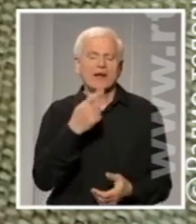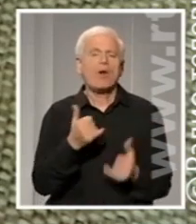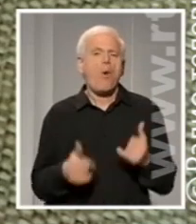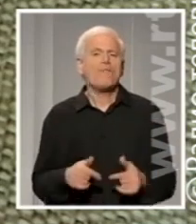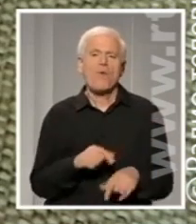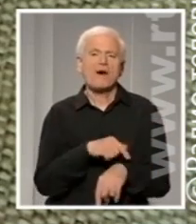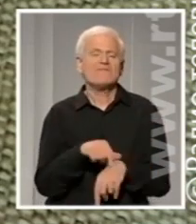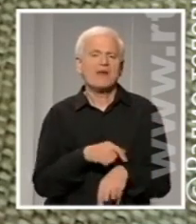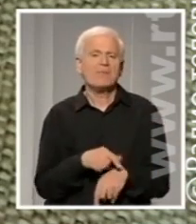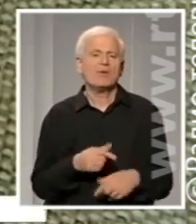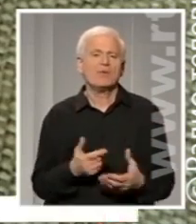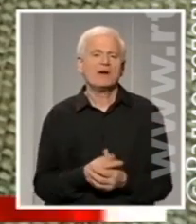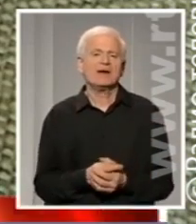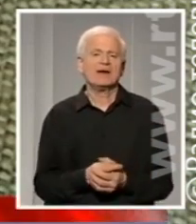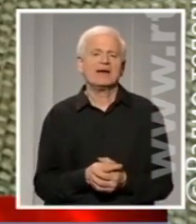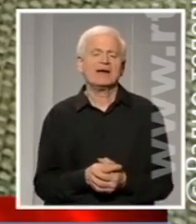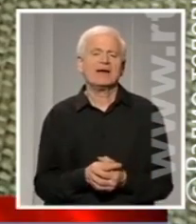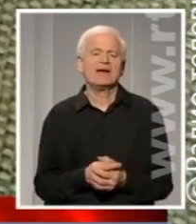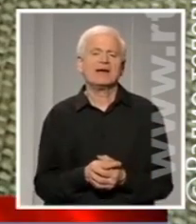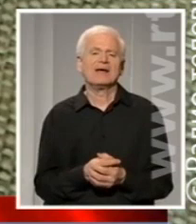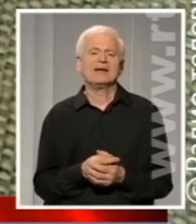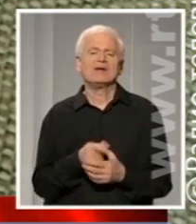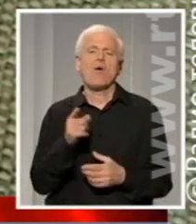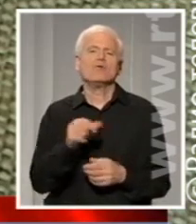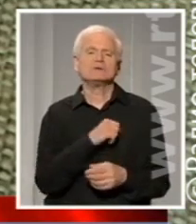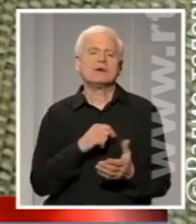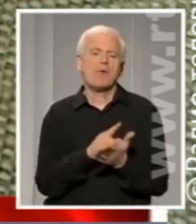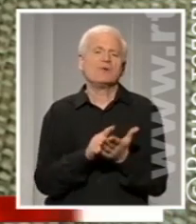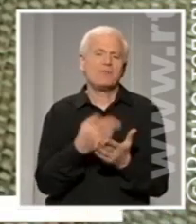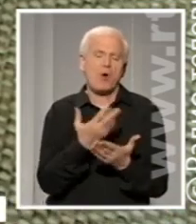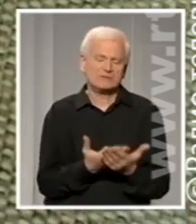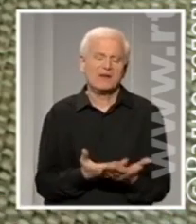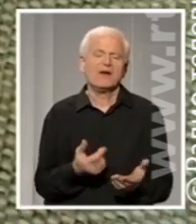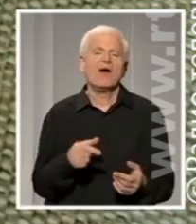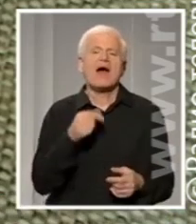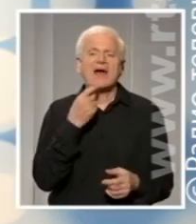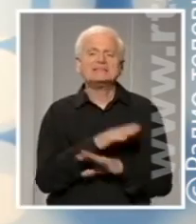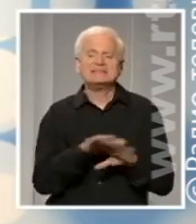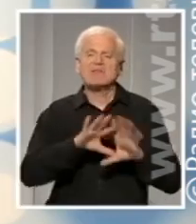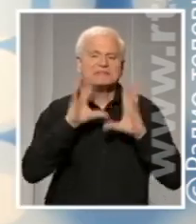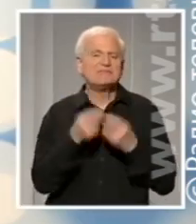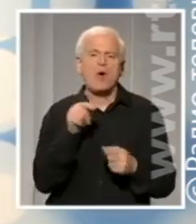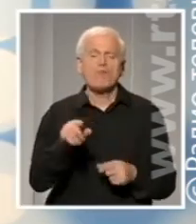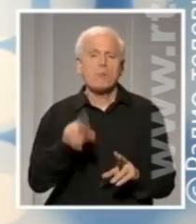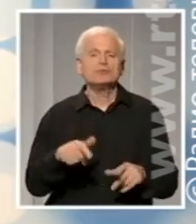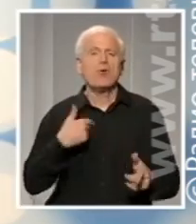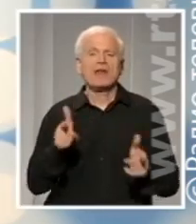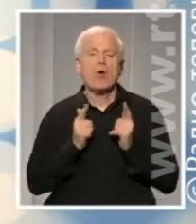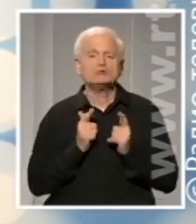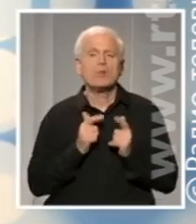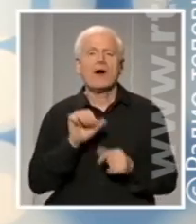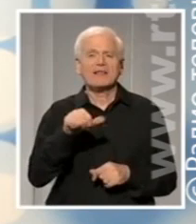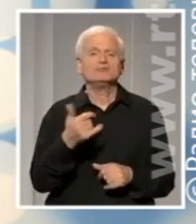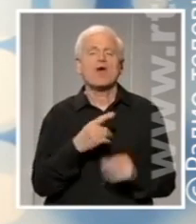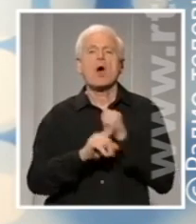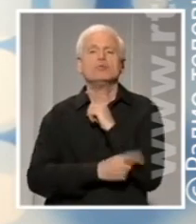periodu nema sumativnog ocenjivanja. Petica je sumativna ocena. Kad se završi sve ovo, da li možemo da očekujemo da će